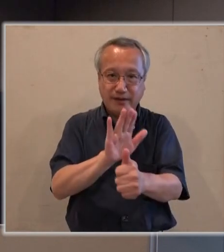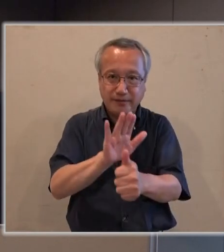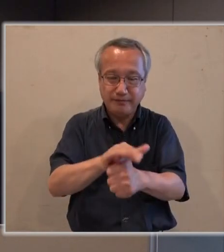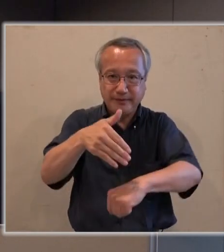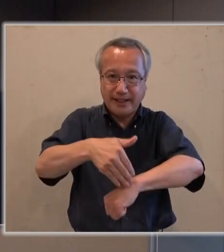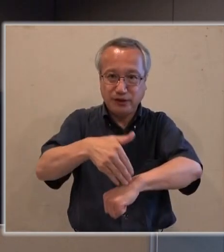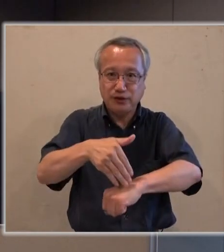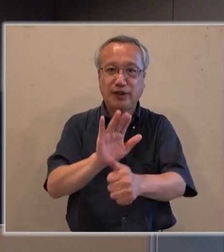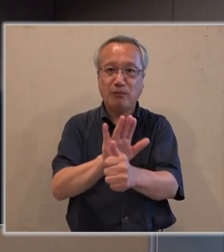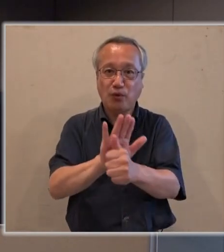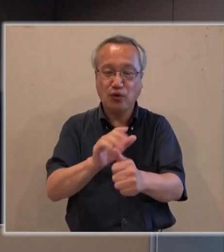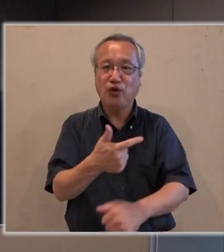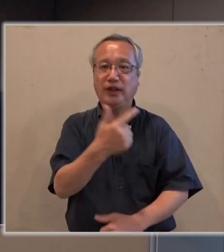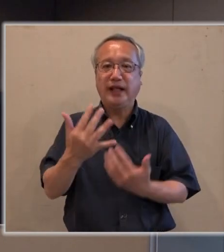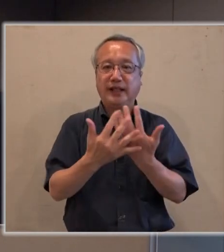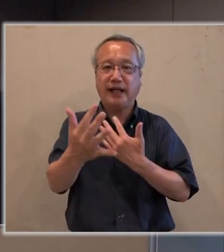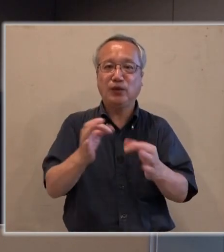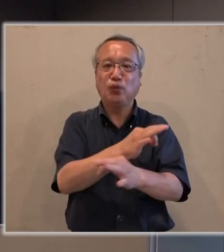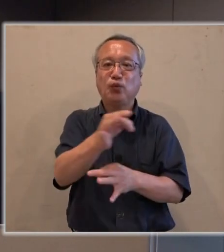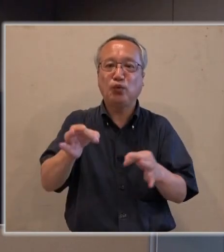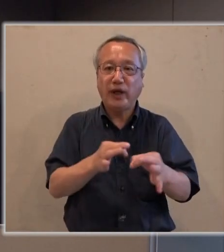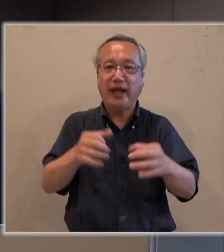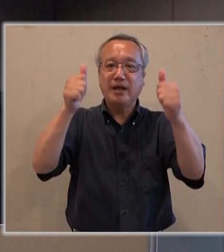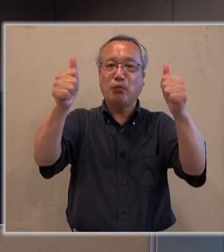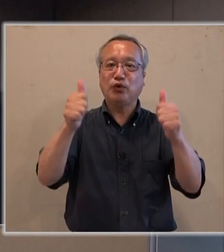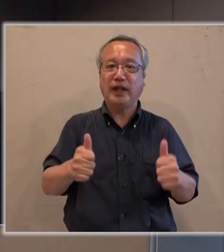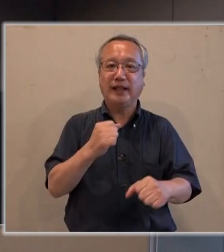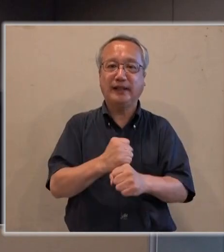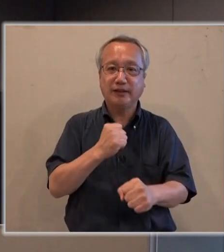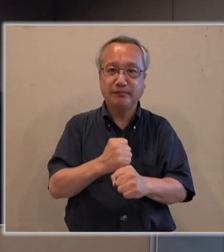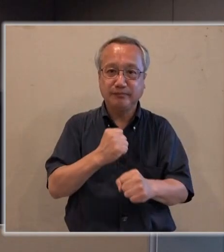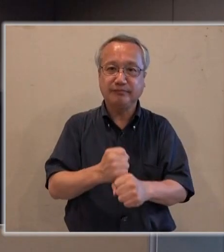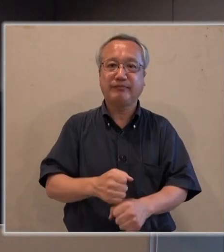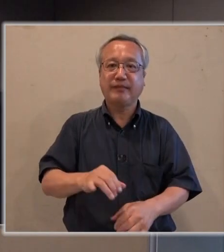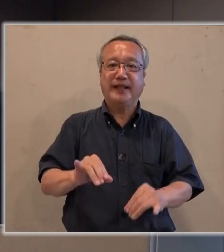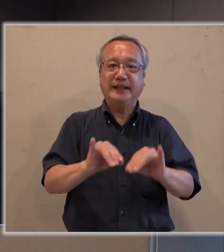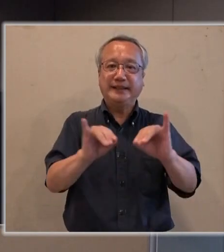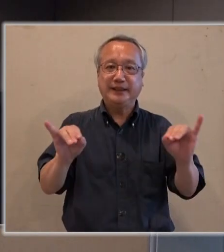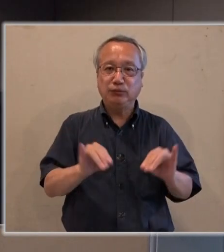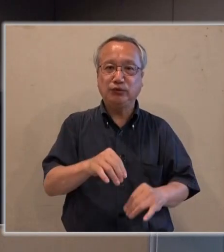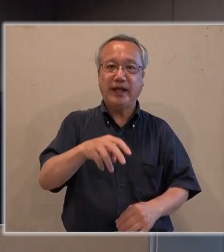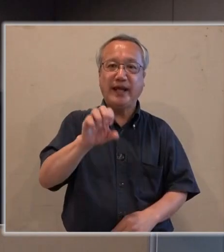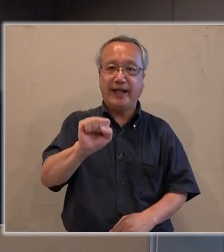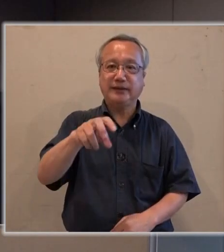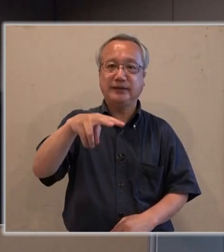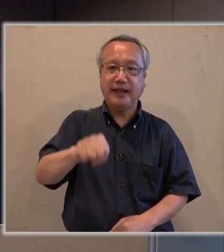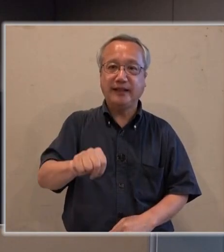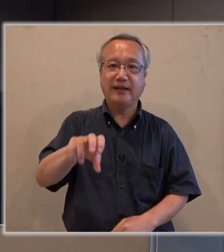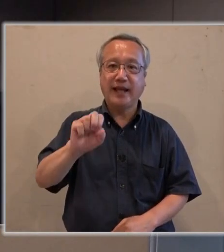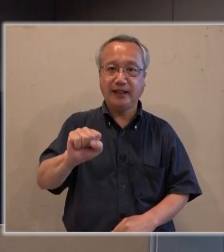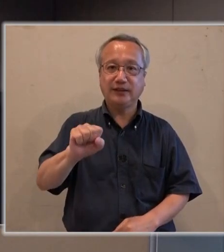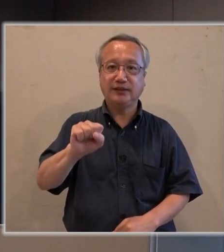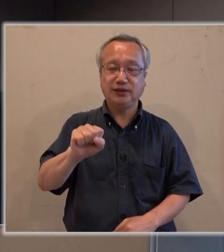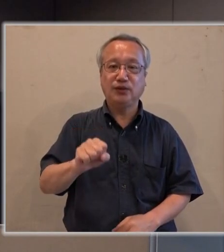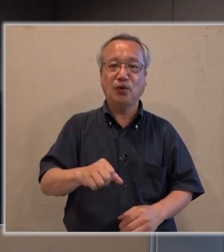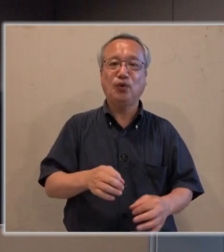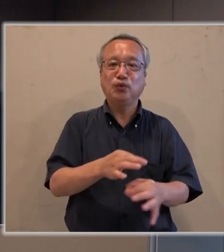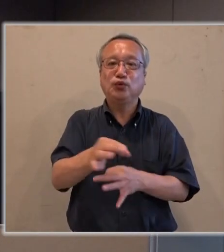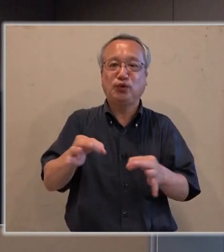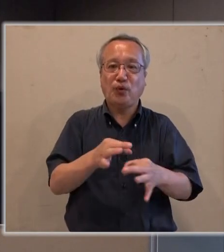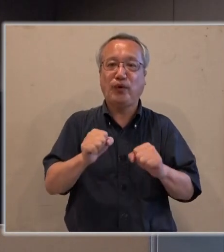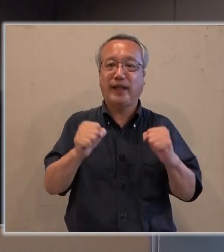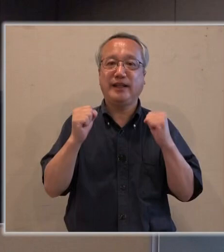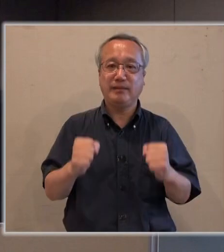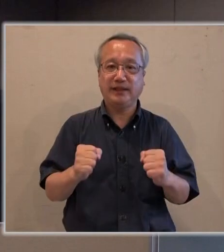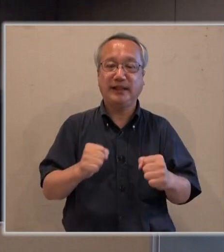体験会イベントの運営、ポスターの作成やチーム SS の SNS の運用などをしています。活